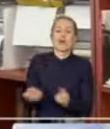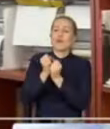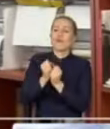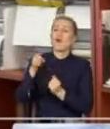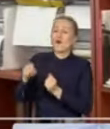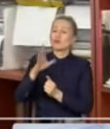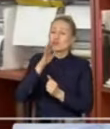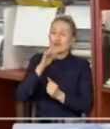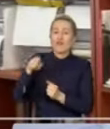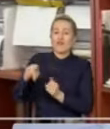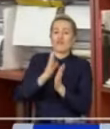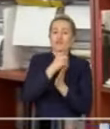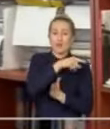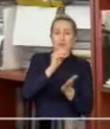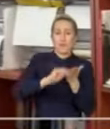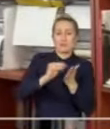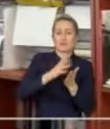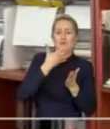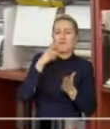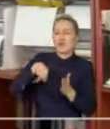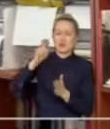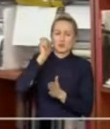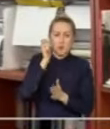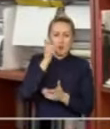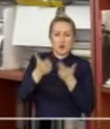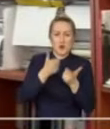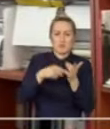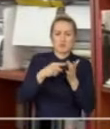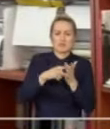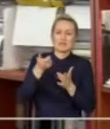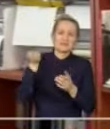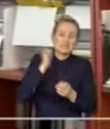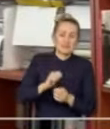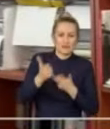są opisywani jako coś zbrodniarze, chciwcy